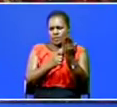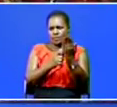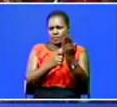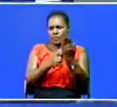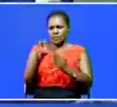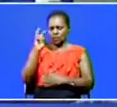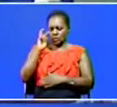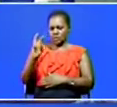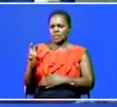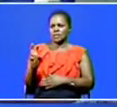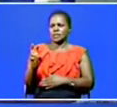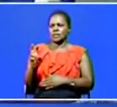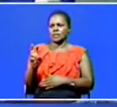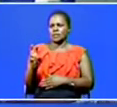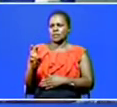Ndio unaona nilikuwa